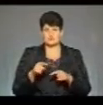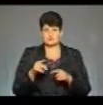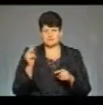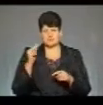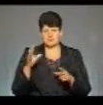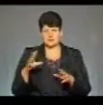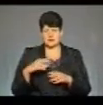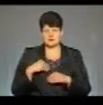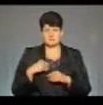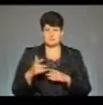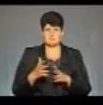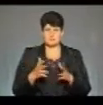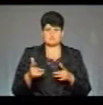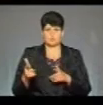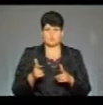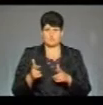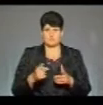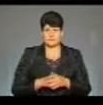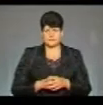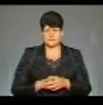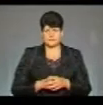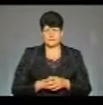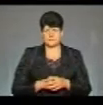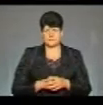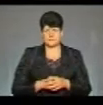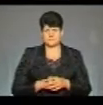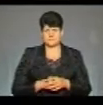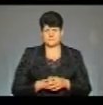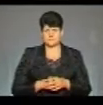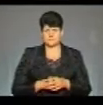нами і були більш приготовані професіональніше.